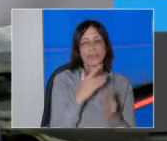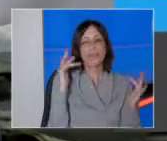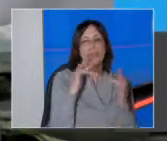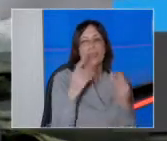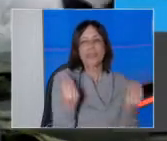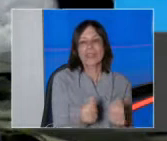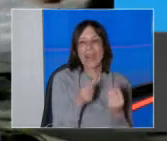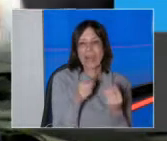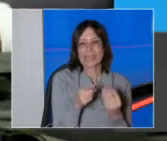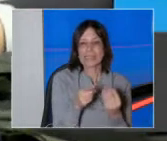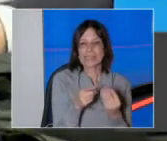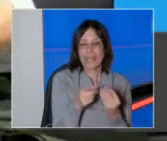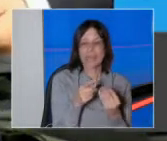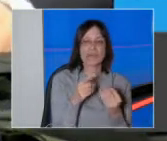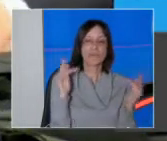הדבר הזה, ואני אומר כאן,